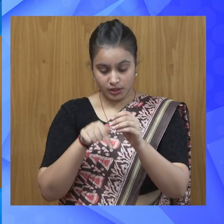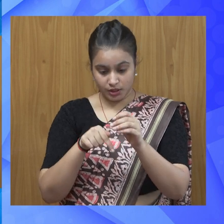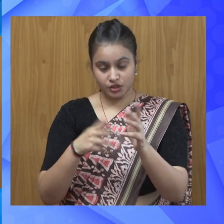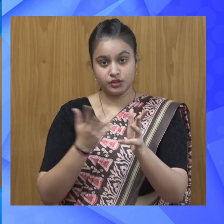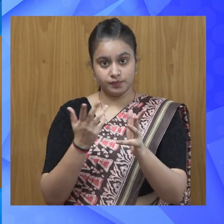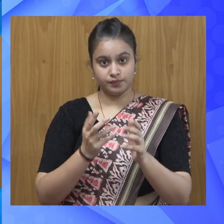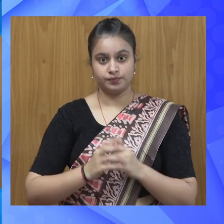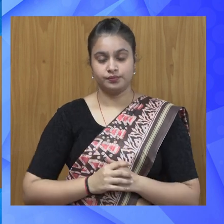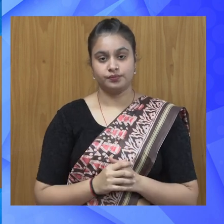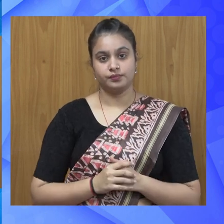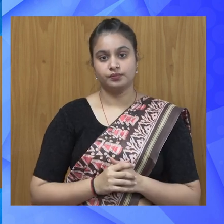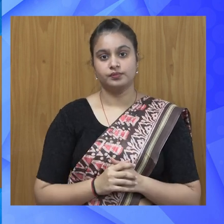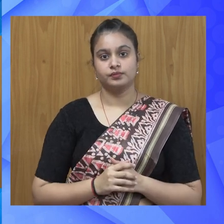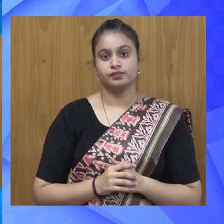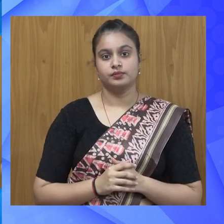हम